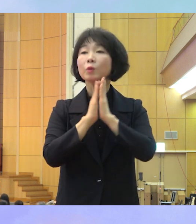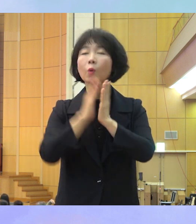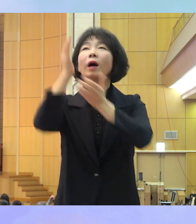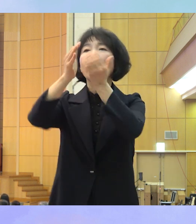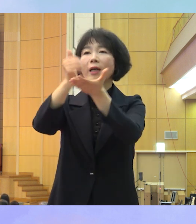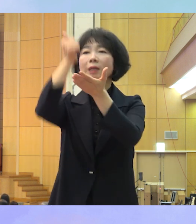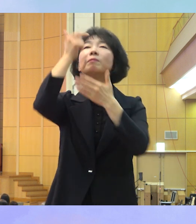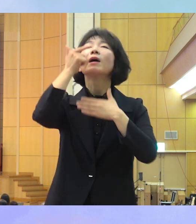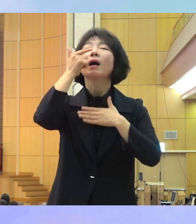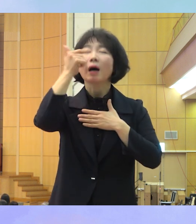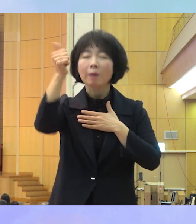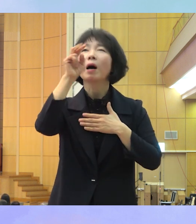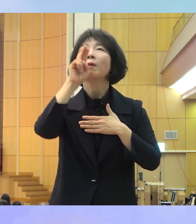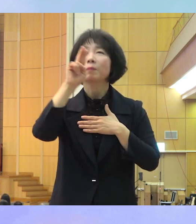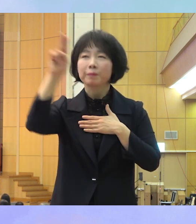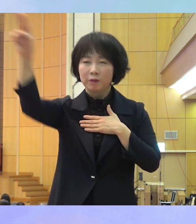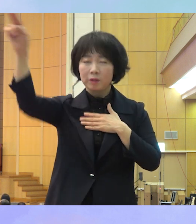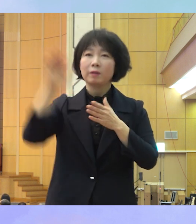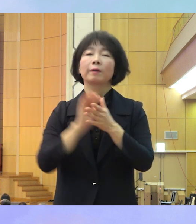하나님 아버지,